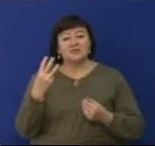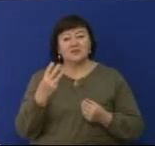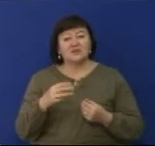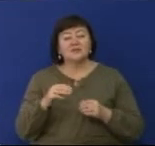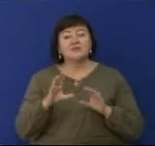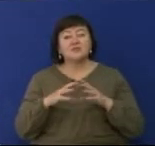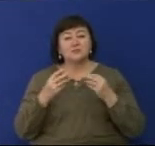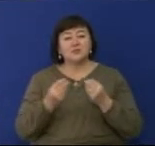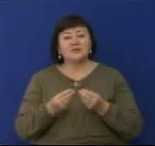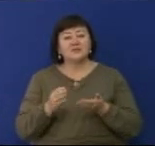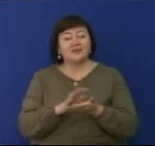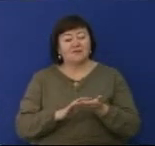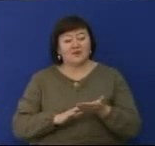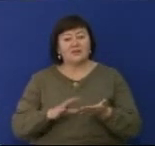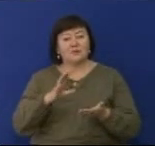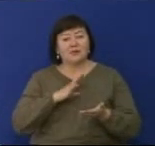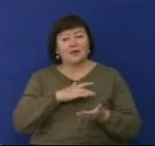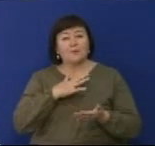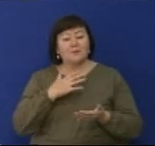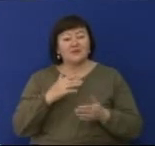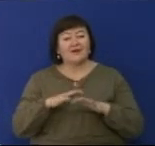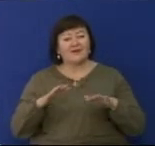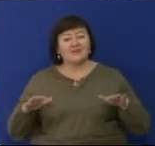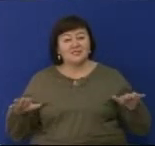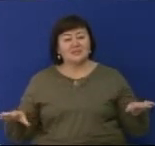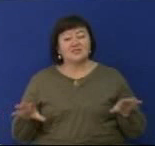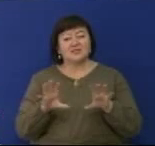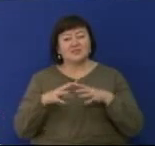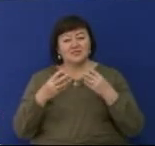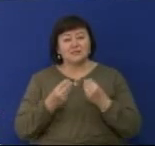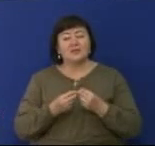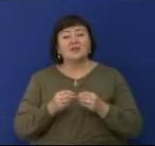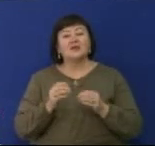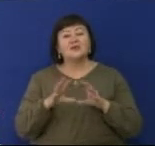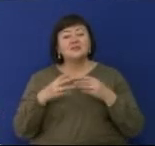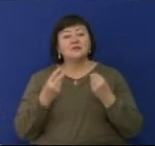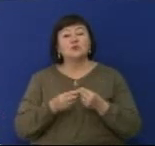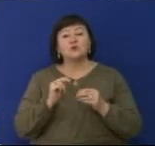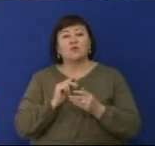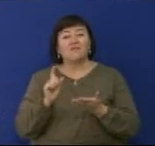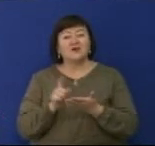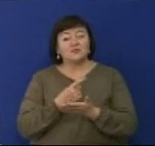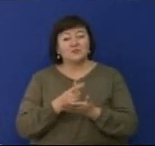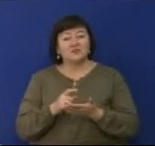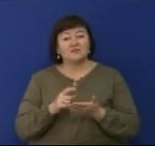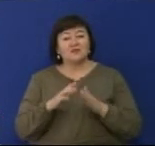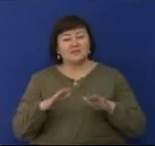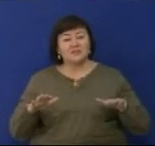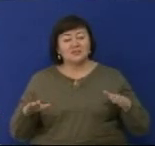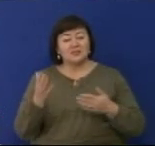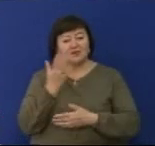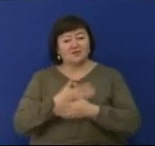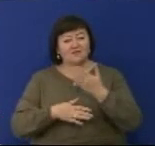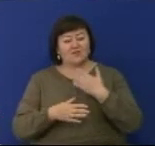целевой аудитории данной программы являются многодетные и неполные семьи и семьи воспитывающих детей-инвалидов более подробно о реализации этой и